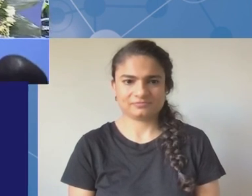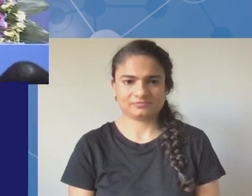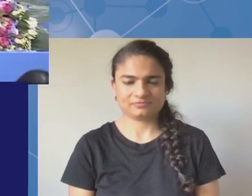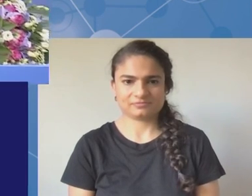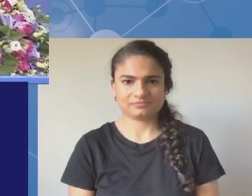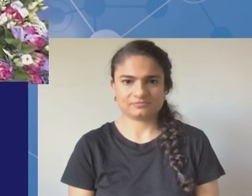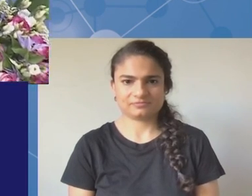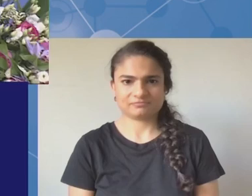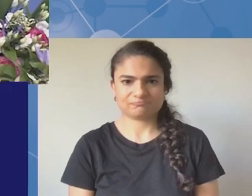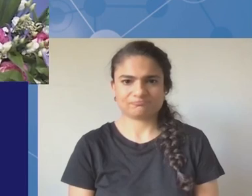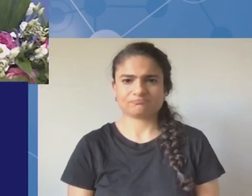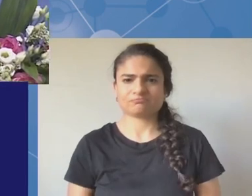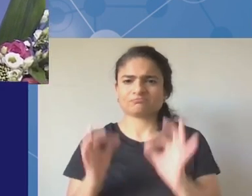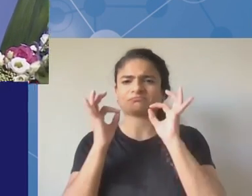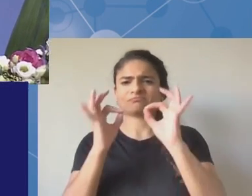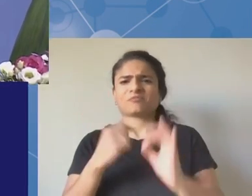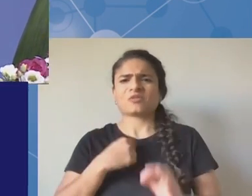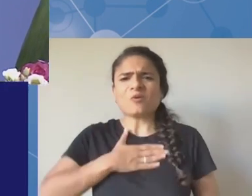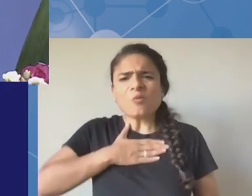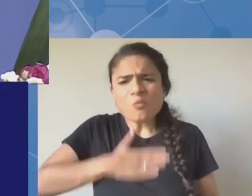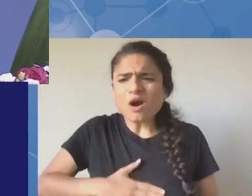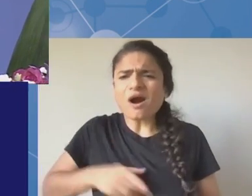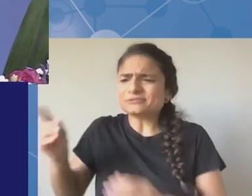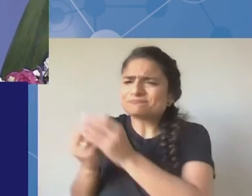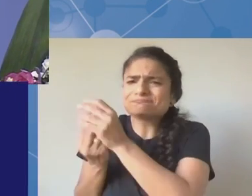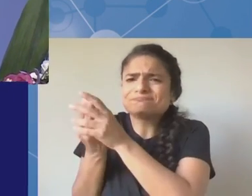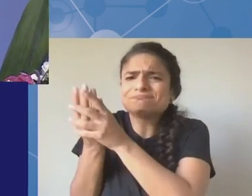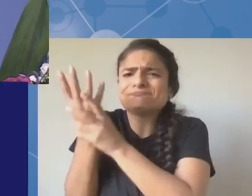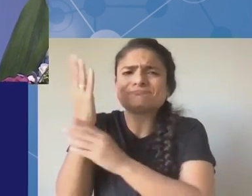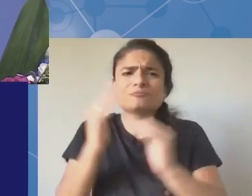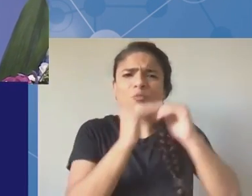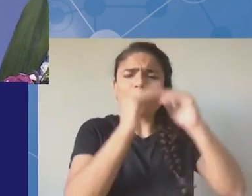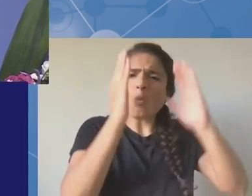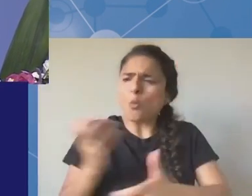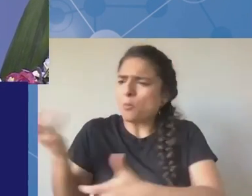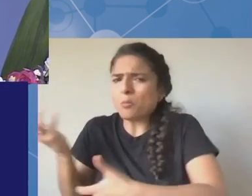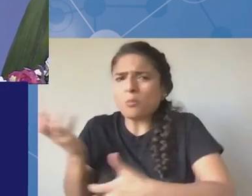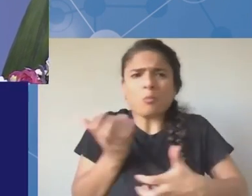Я, конечно, хочу забрать эти цветы с собой.